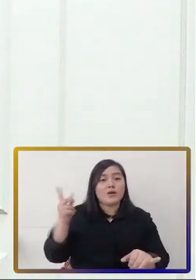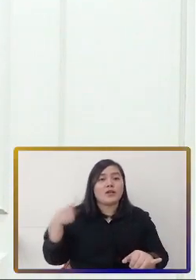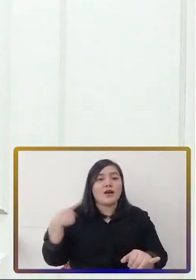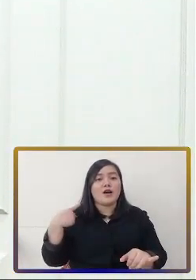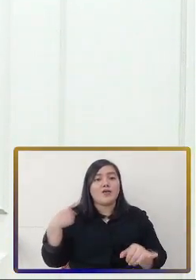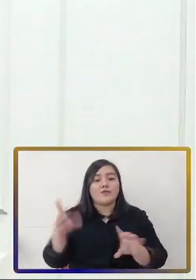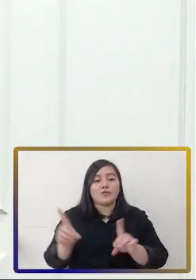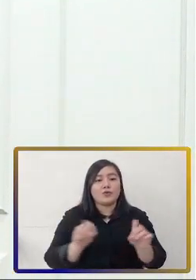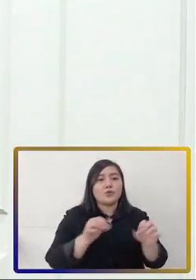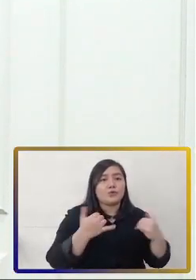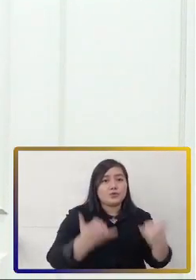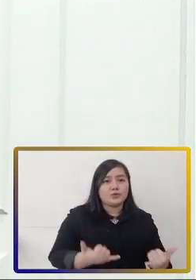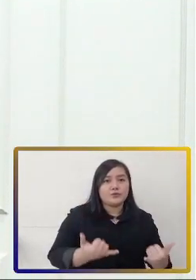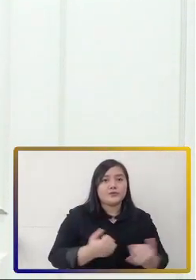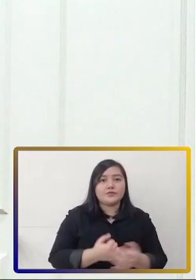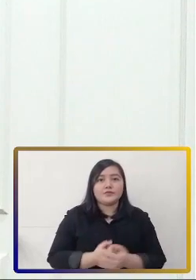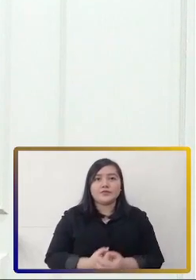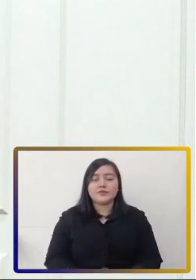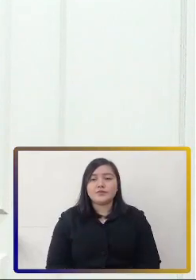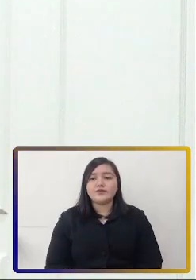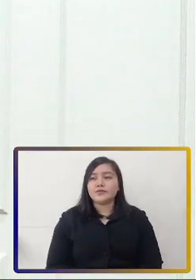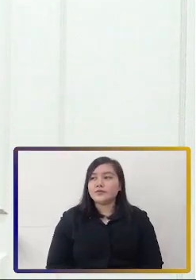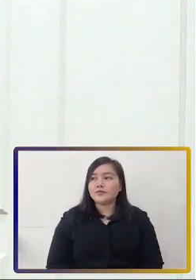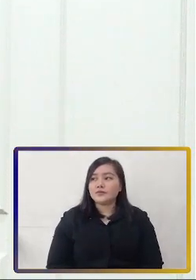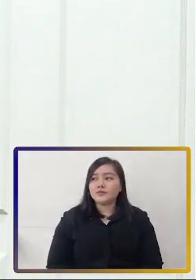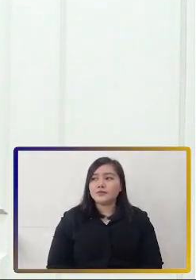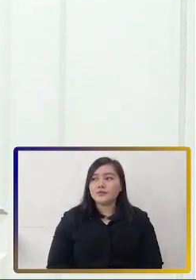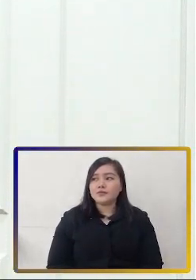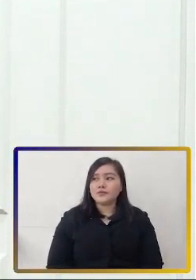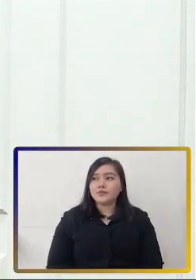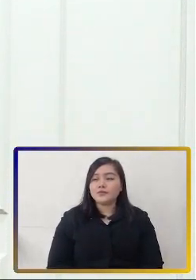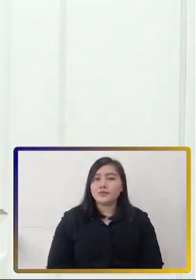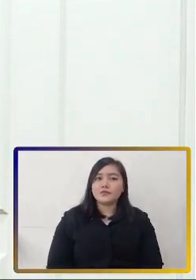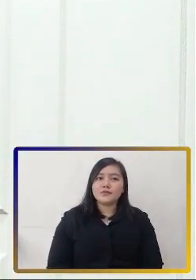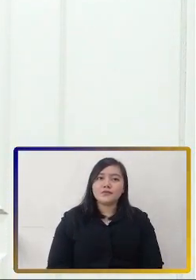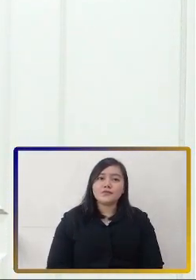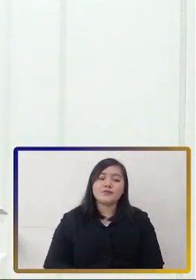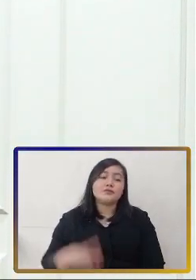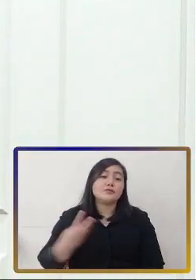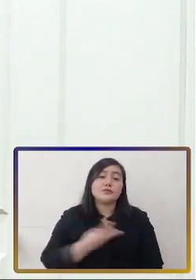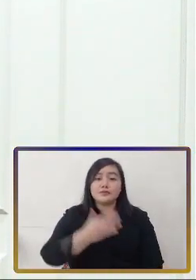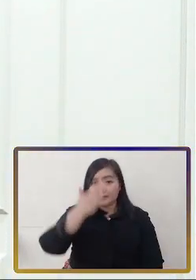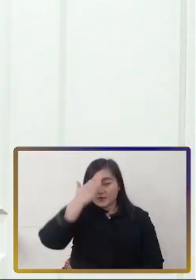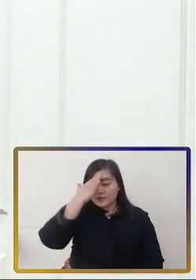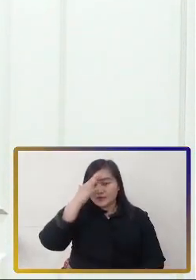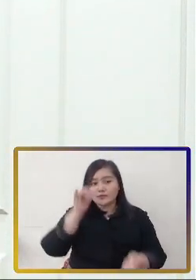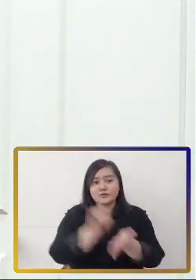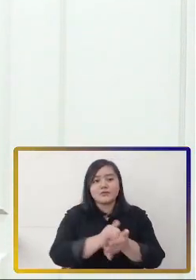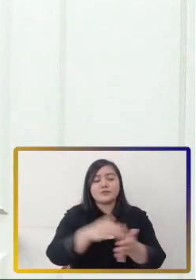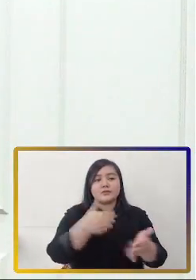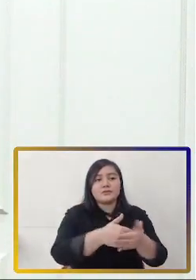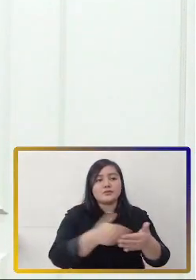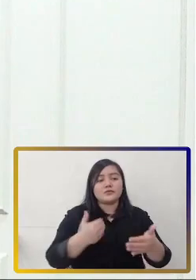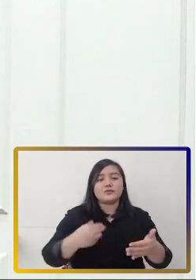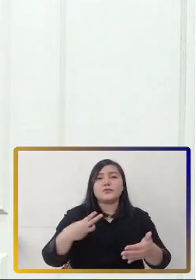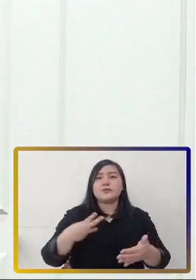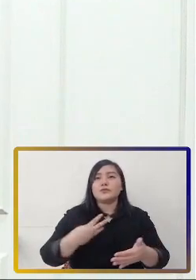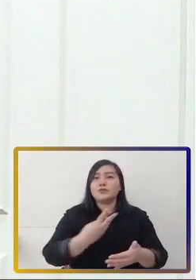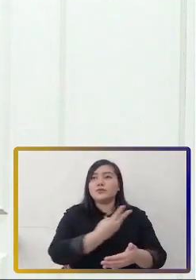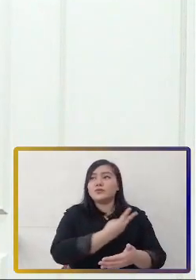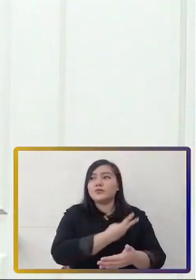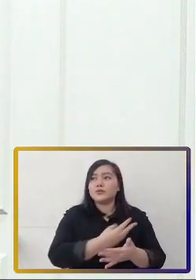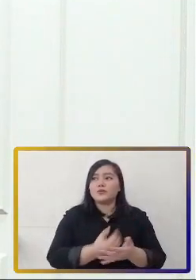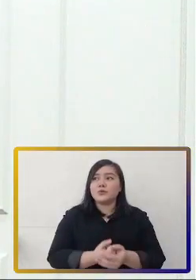na matutunan natin na makita natin that before dumating sa atin, pupunta tayo sa service road ng